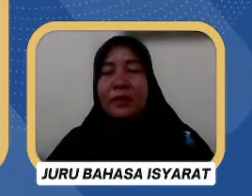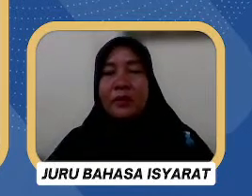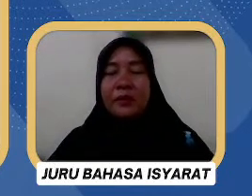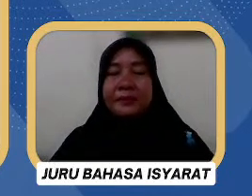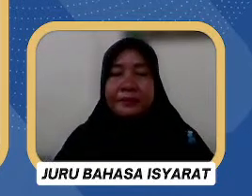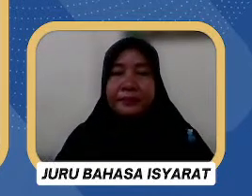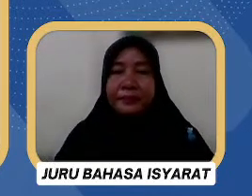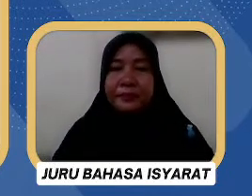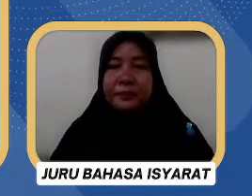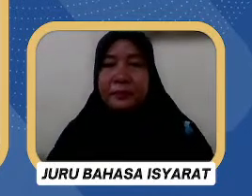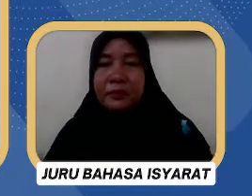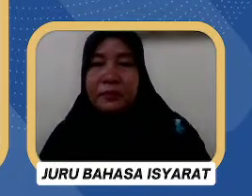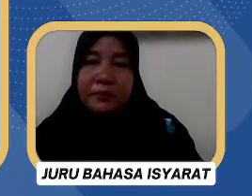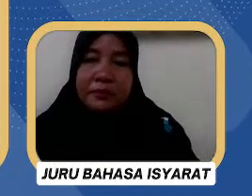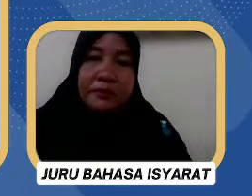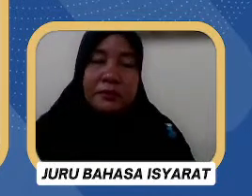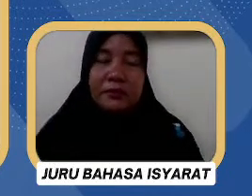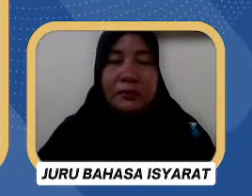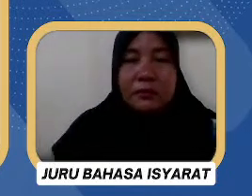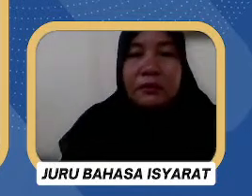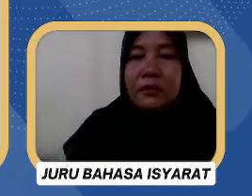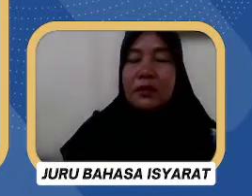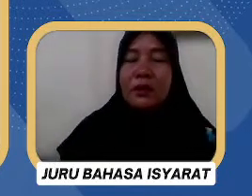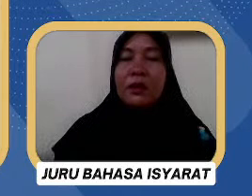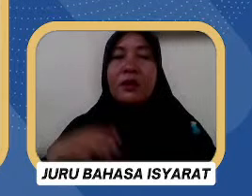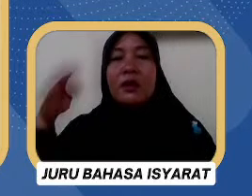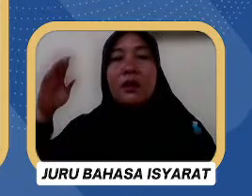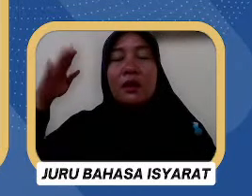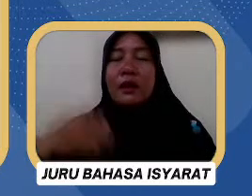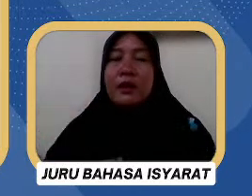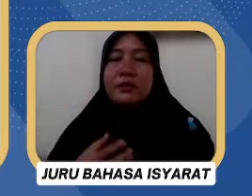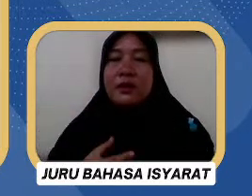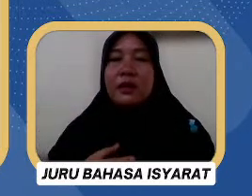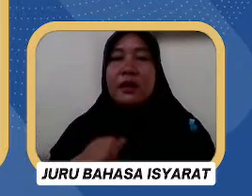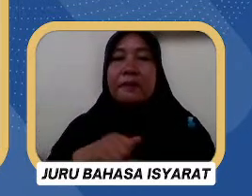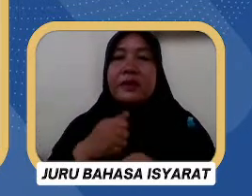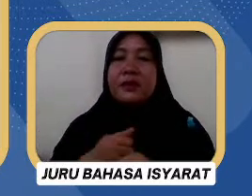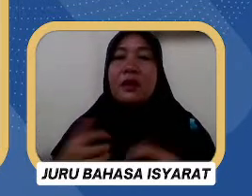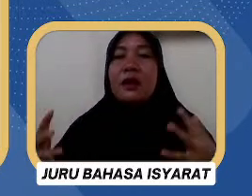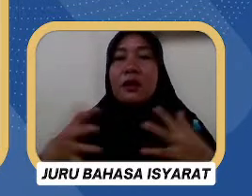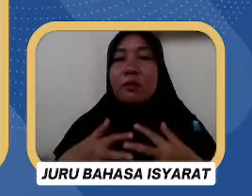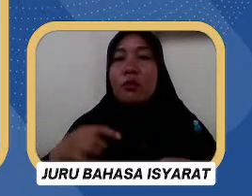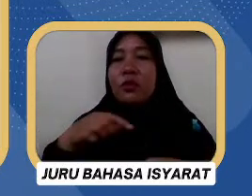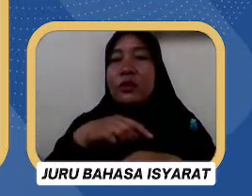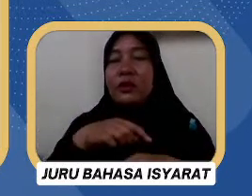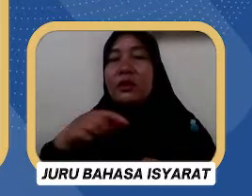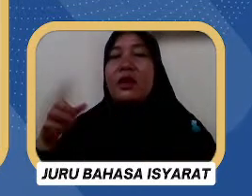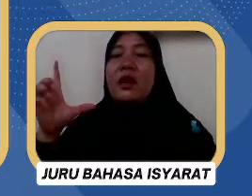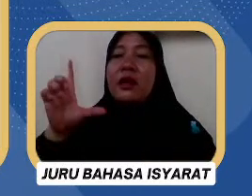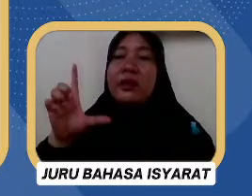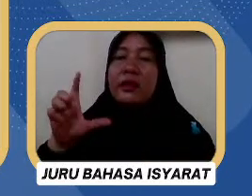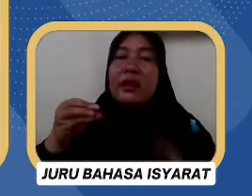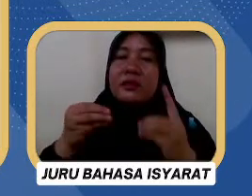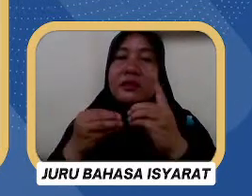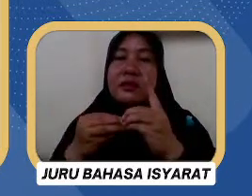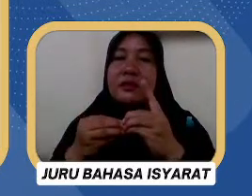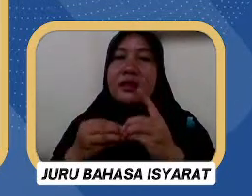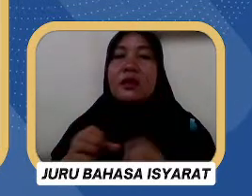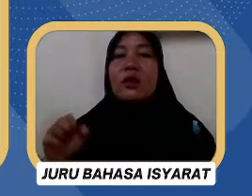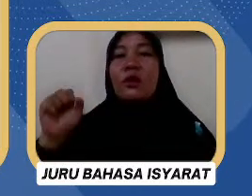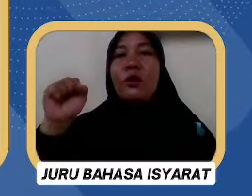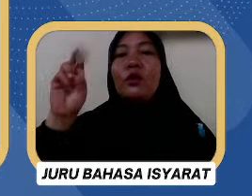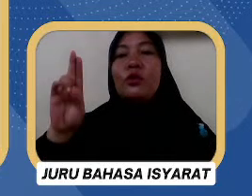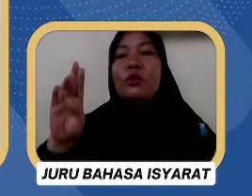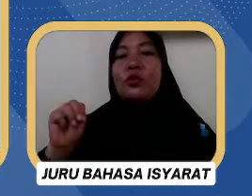branding enthusiast. Senang sekali untuk bisa bergabung pada kesempatan literasi digital untuk sesi Sumatera Selatan pada